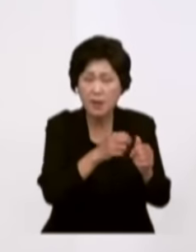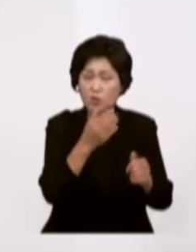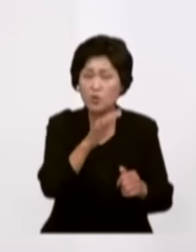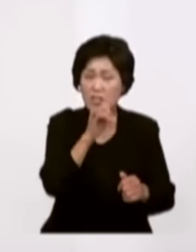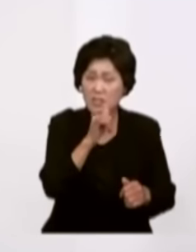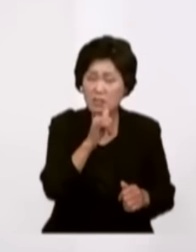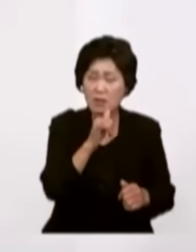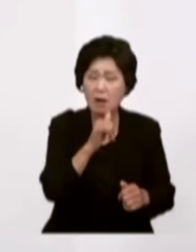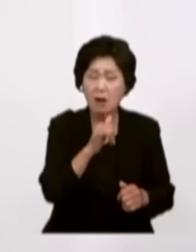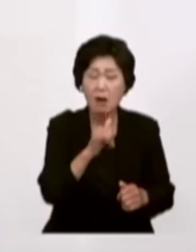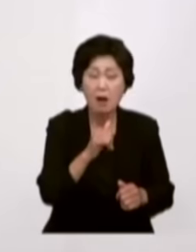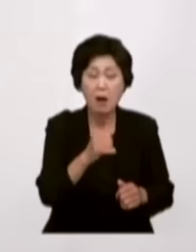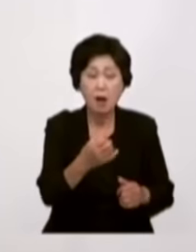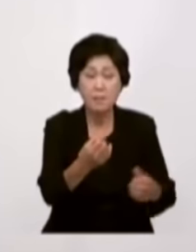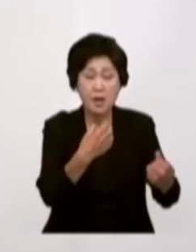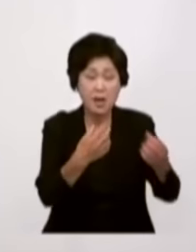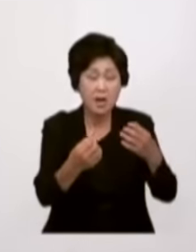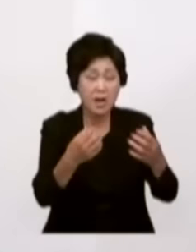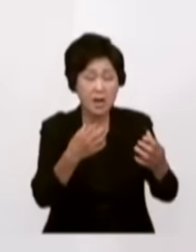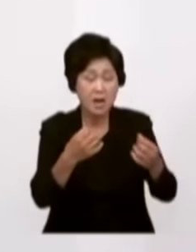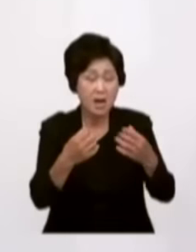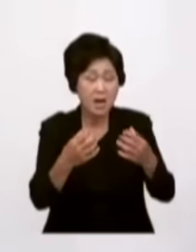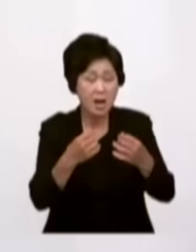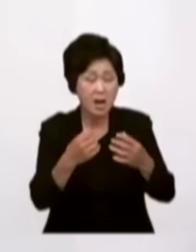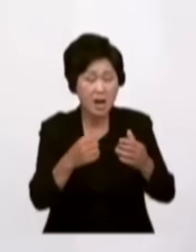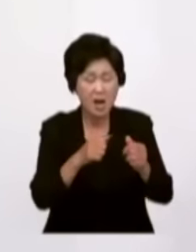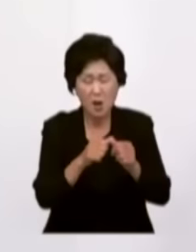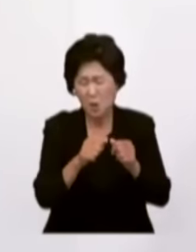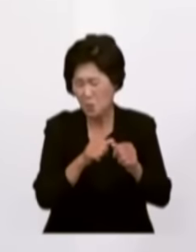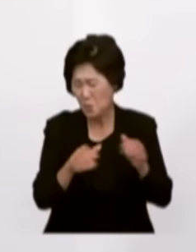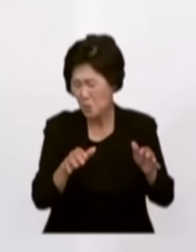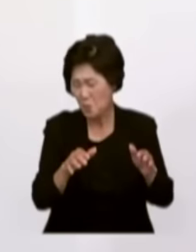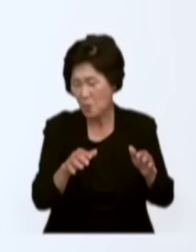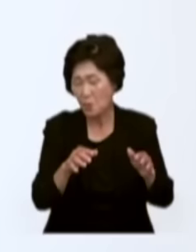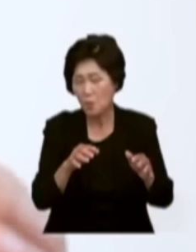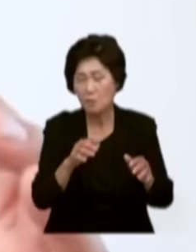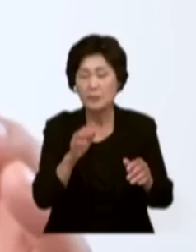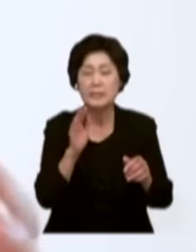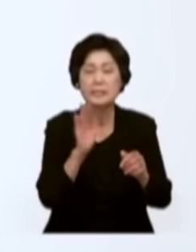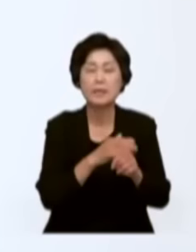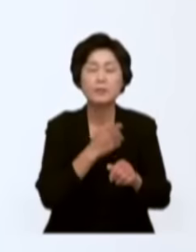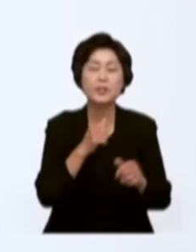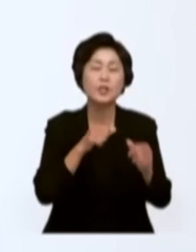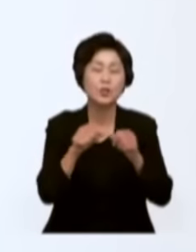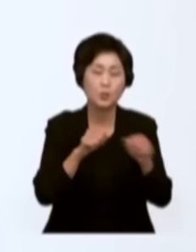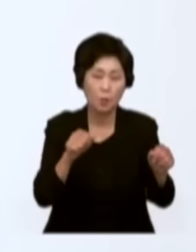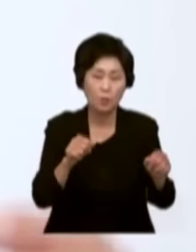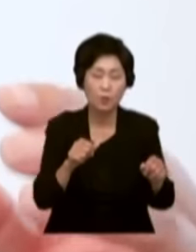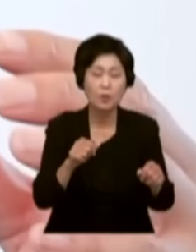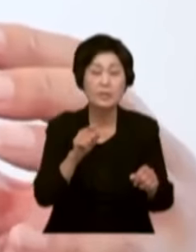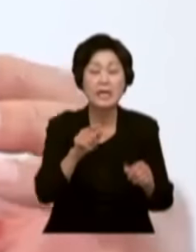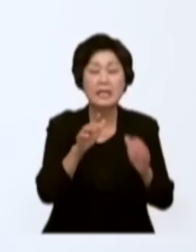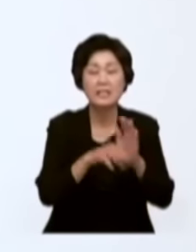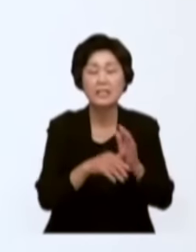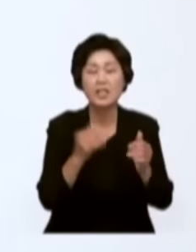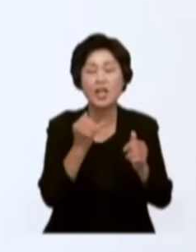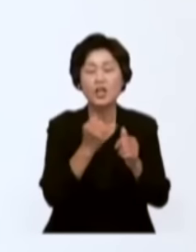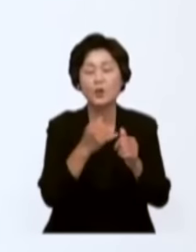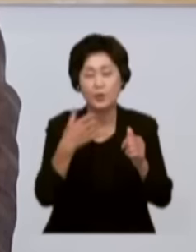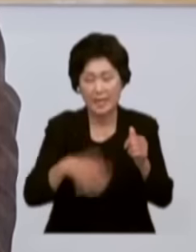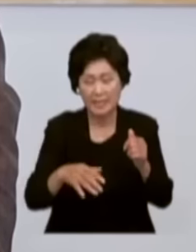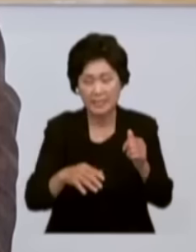칠 수가 있냐? 막 그래서 저는 그런 어떤 착각 속에 밖에도 못 나갔는데 그래서 그때 결혼 안 하고 있다 보니까 혼자 어머니는 와서 매일